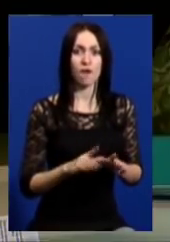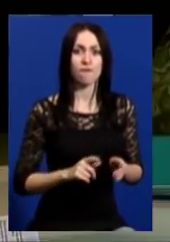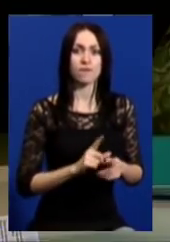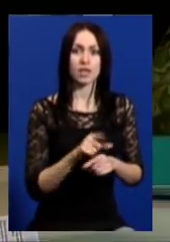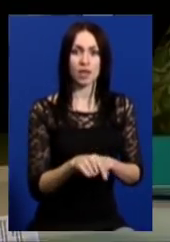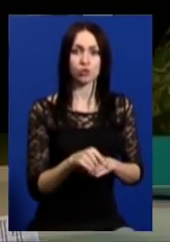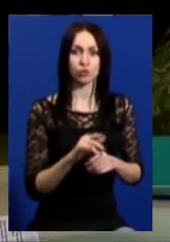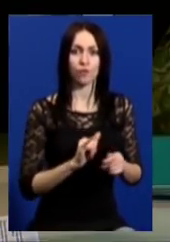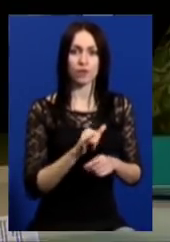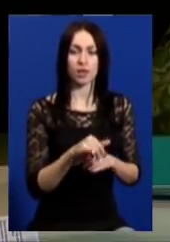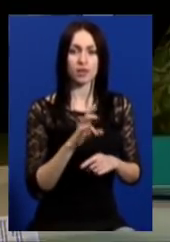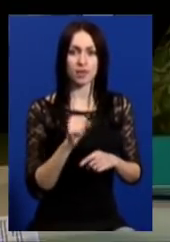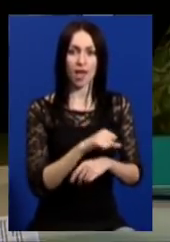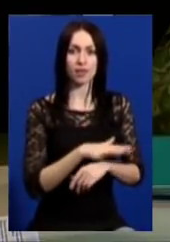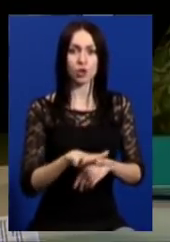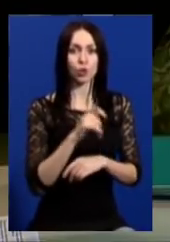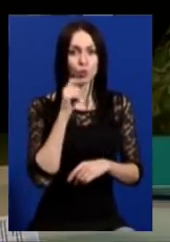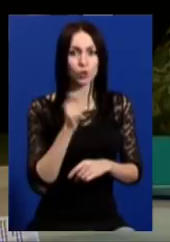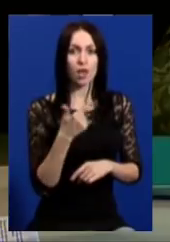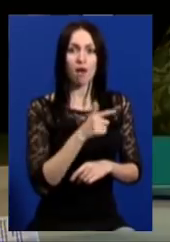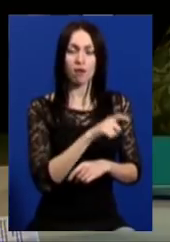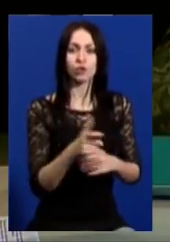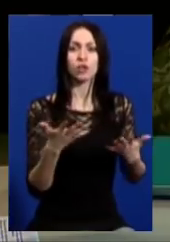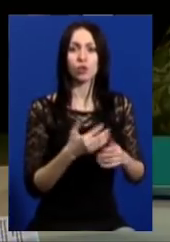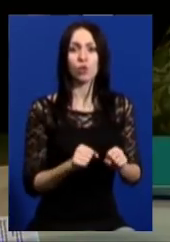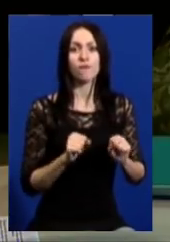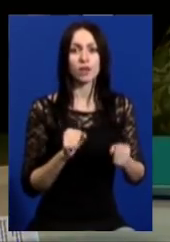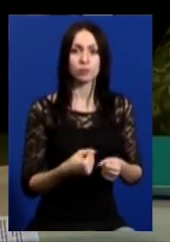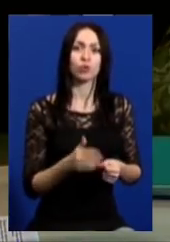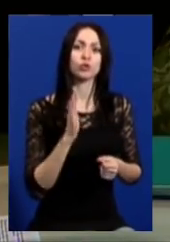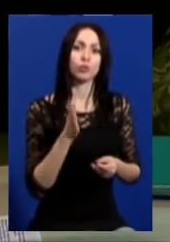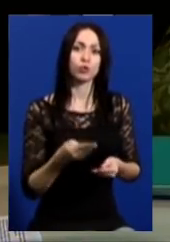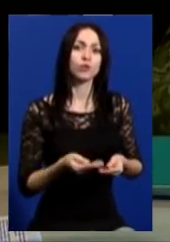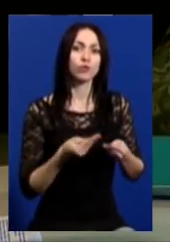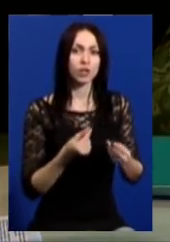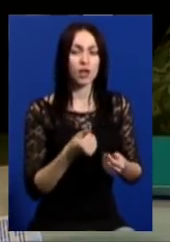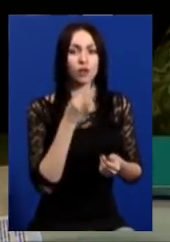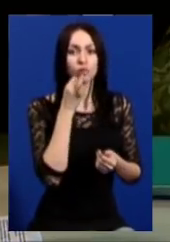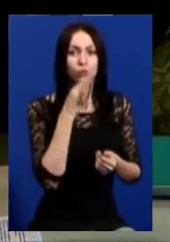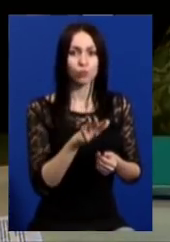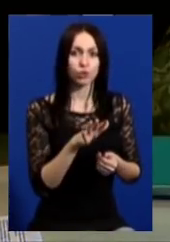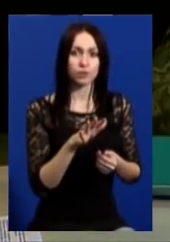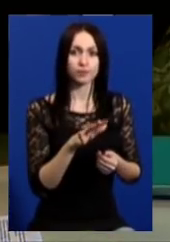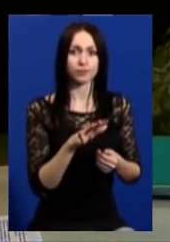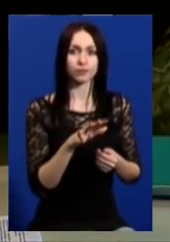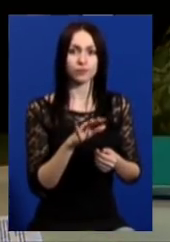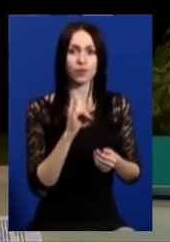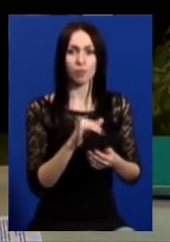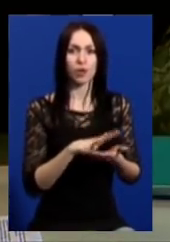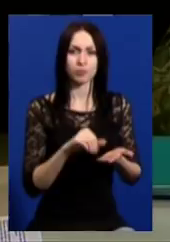на територію України громадян, які, можливо, будуть сприяти в будь-якій дестабілізації